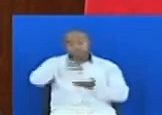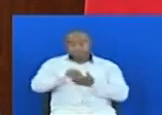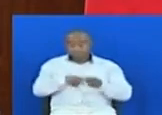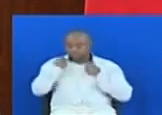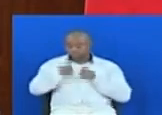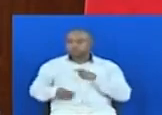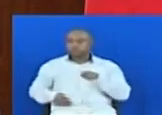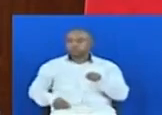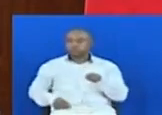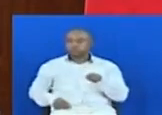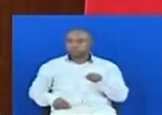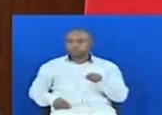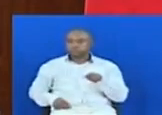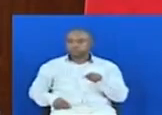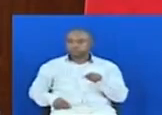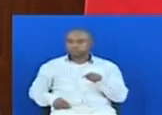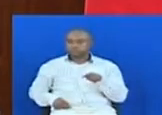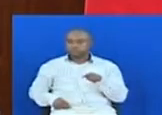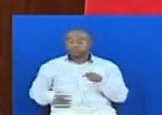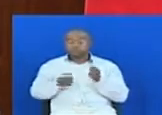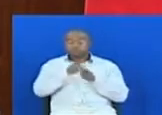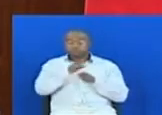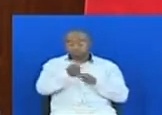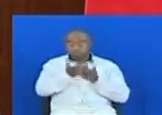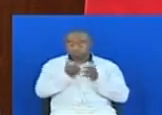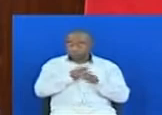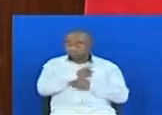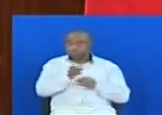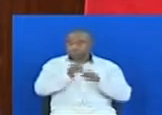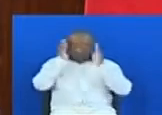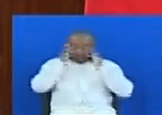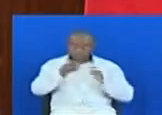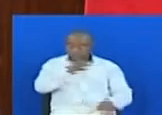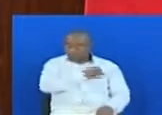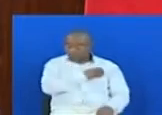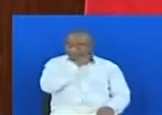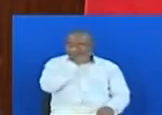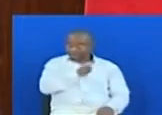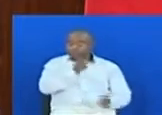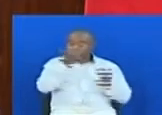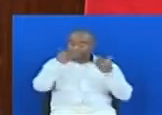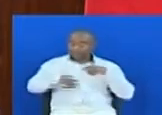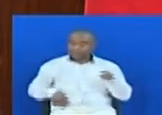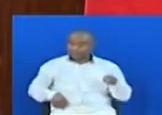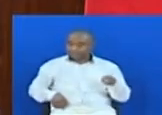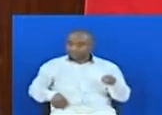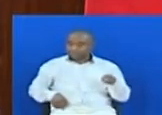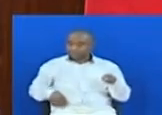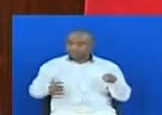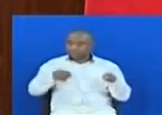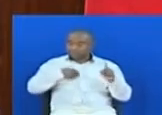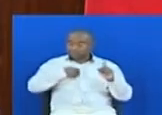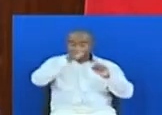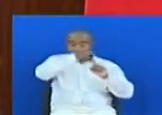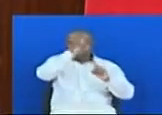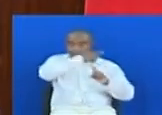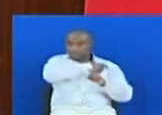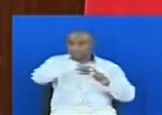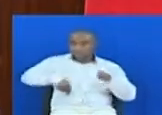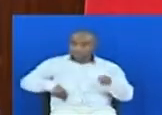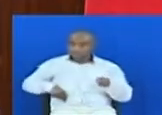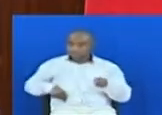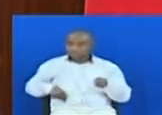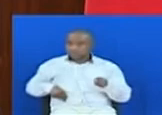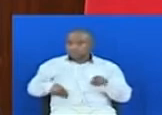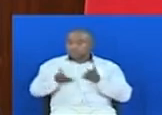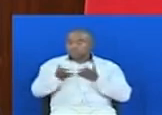imara. Lakini kwa sababu mheshimiwa waziri ni mteule wa mheshimiwa rais, na kwa sababu